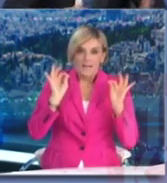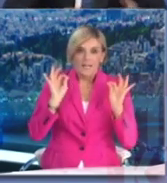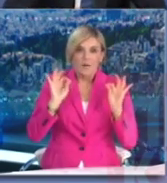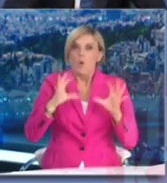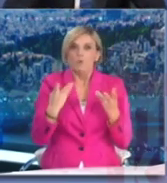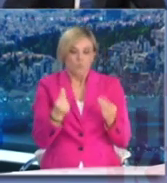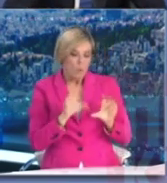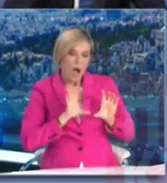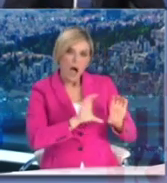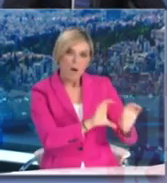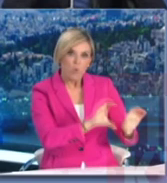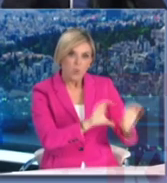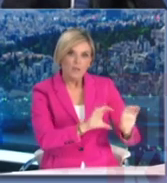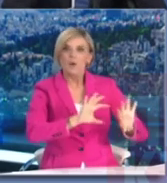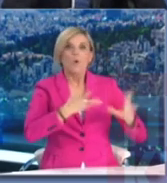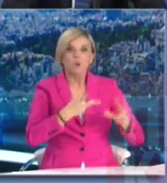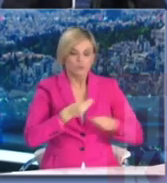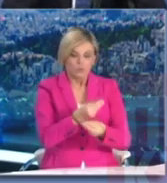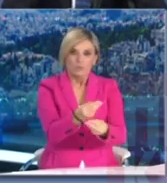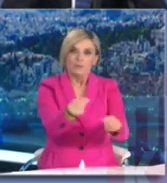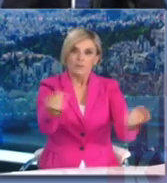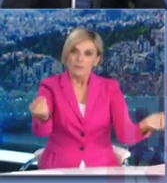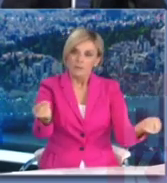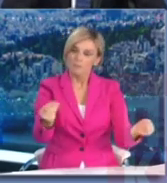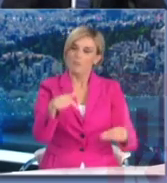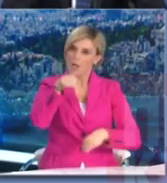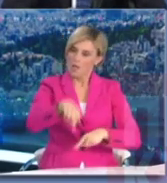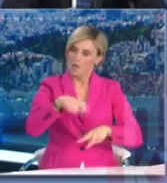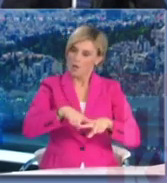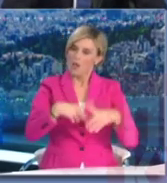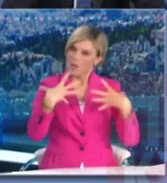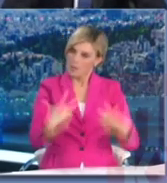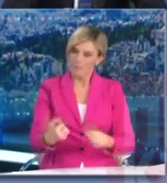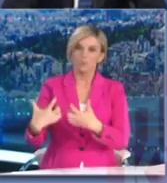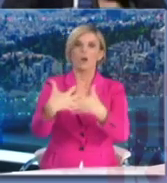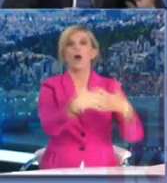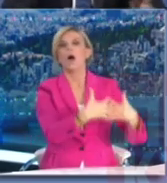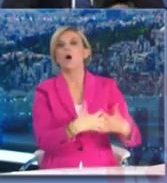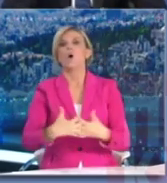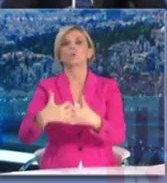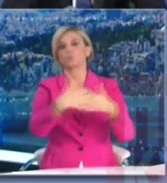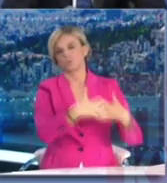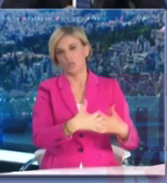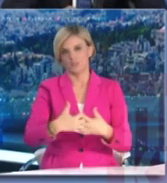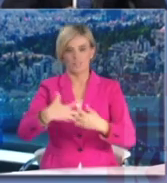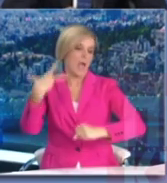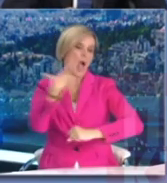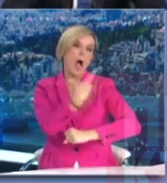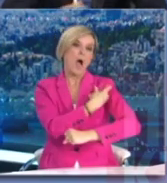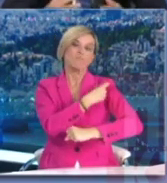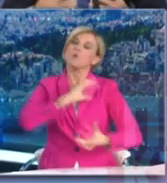αποθήκευση και η διανομή δηλαδή? Υπάρχουν εργοστάσια παραγωγής εμβολίων σε όλο τον κόσμο, αυτών των μεγάλων εταιριών που είδατε και